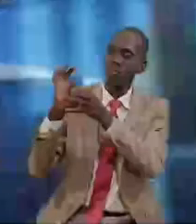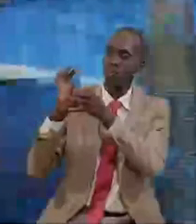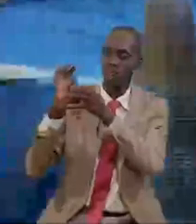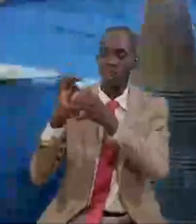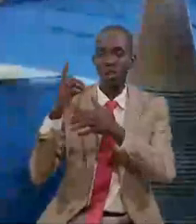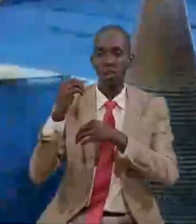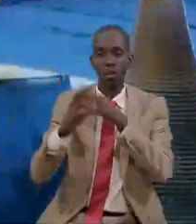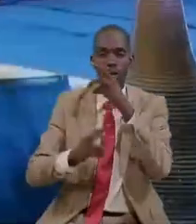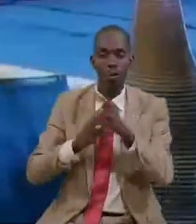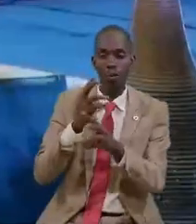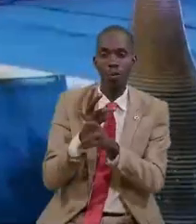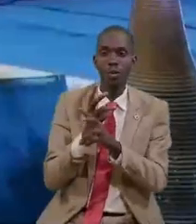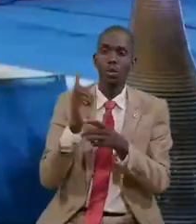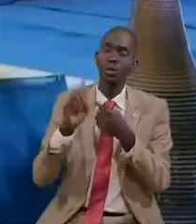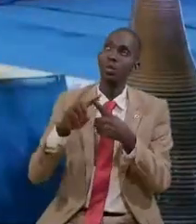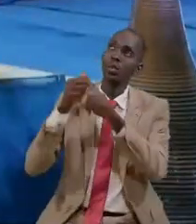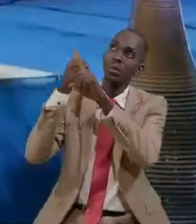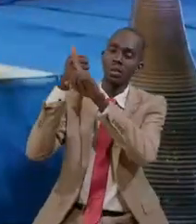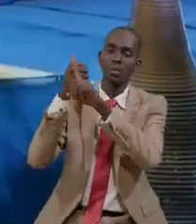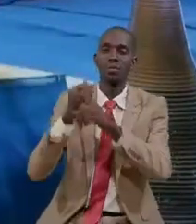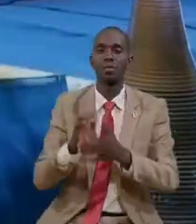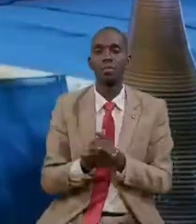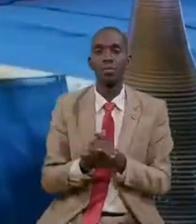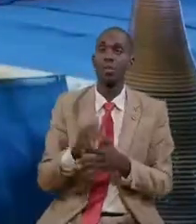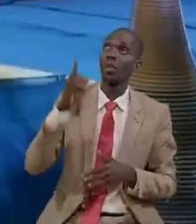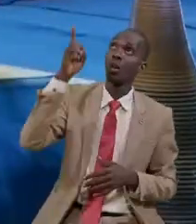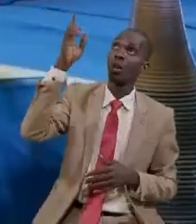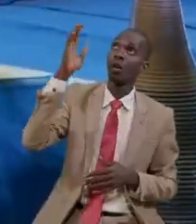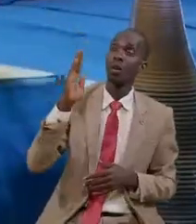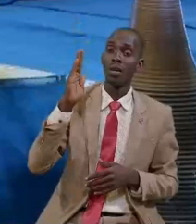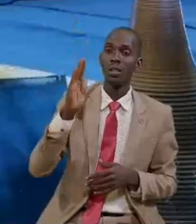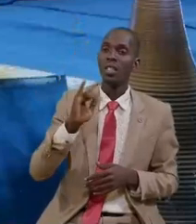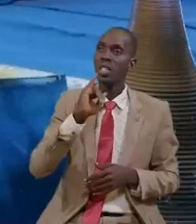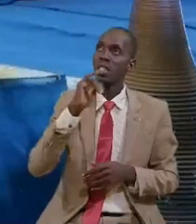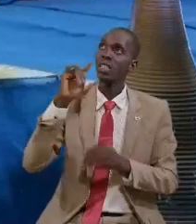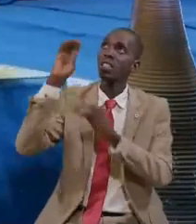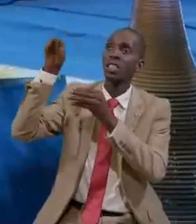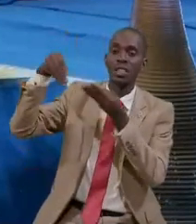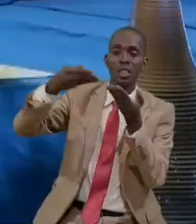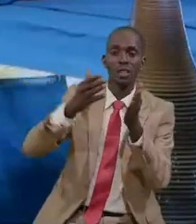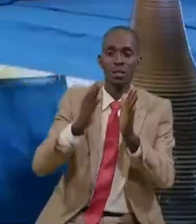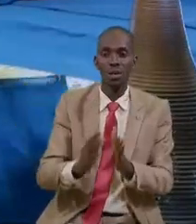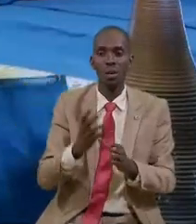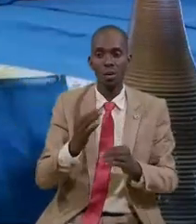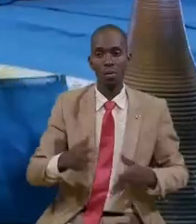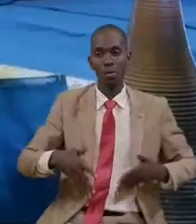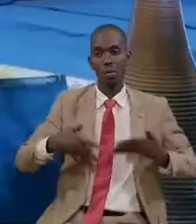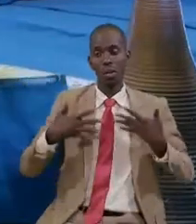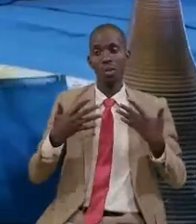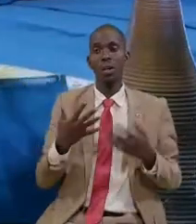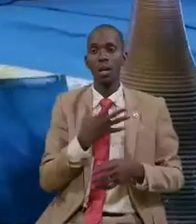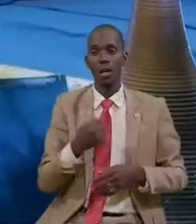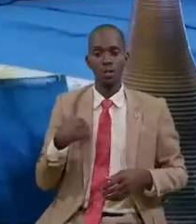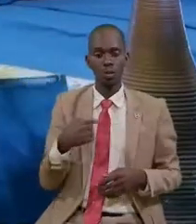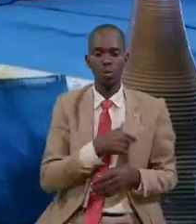le monde avec lui-même. Dieu est le donateur de la vie et nous sommes